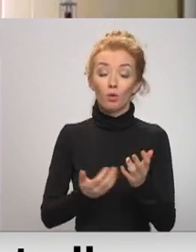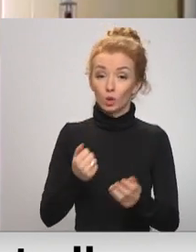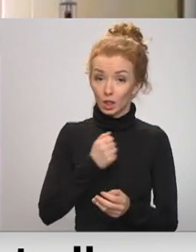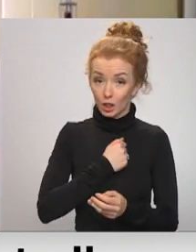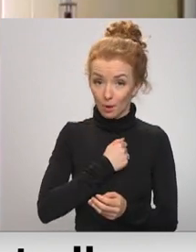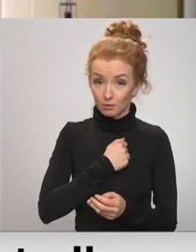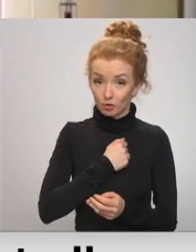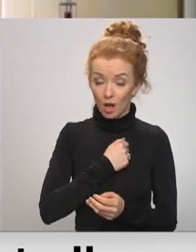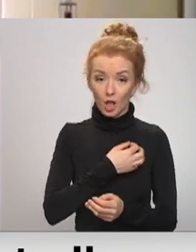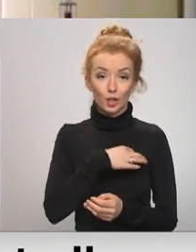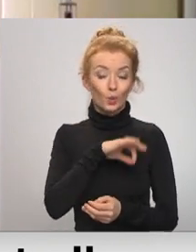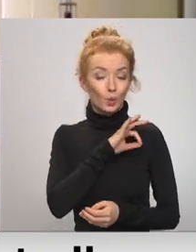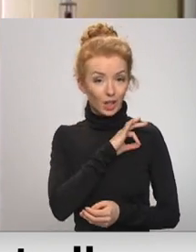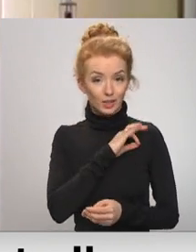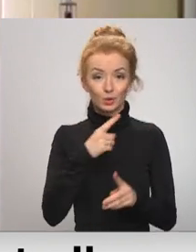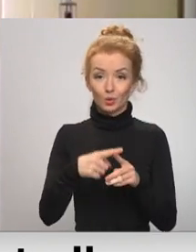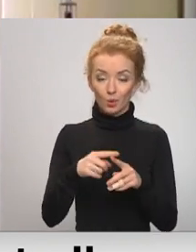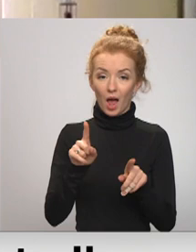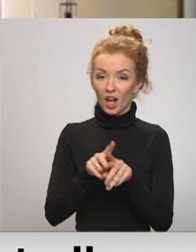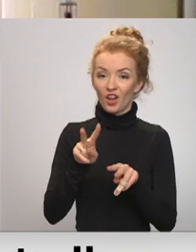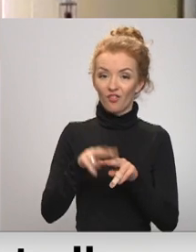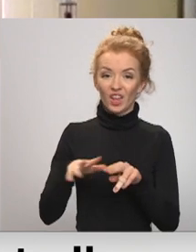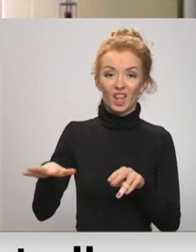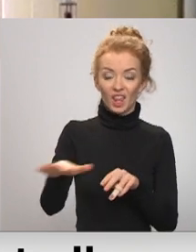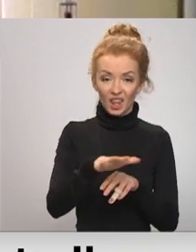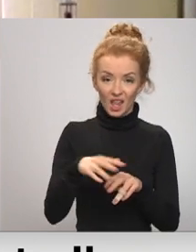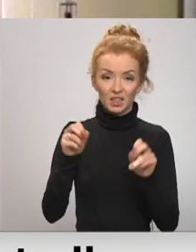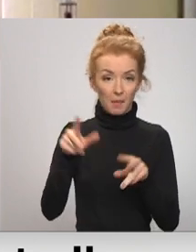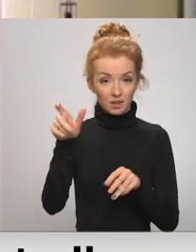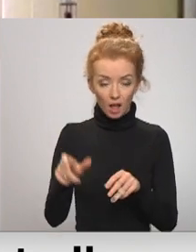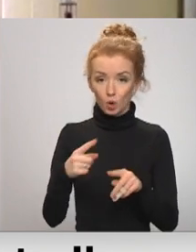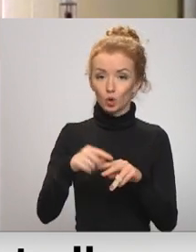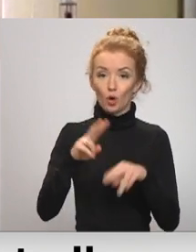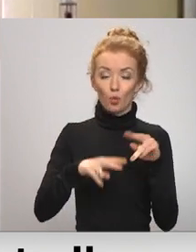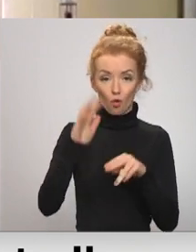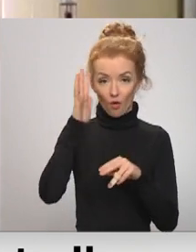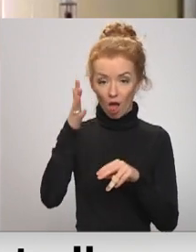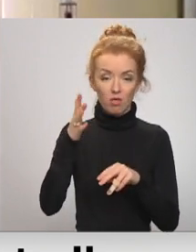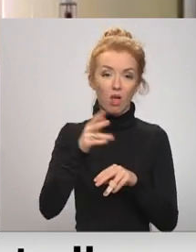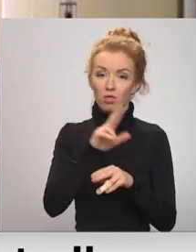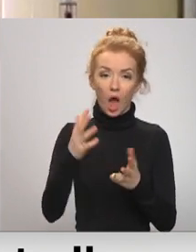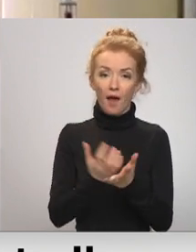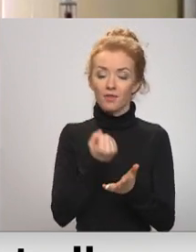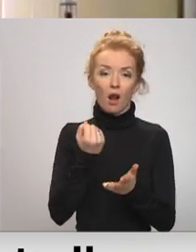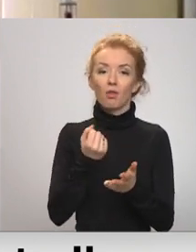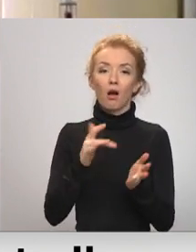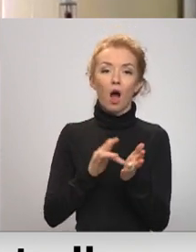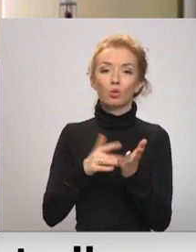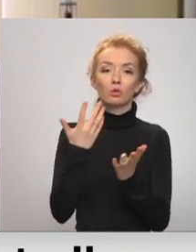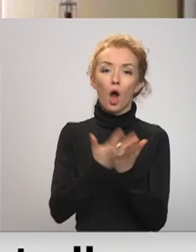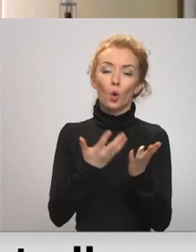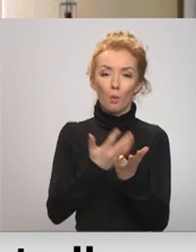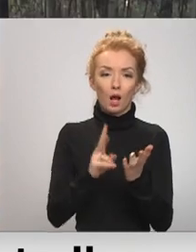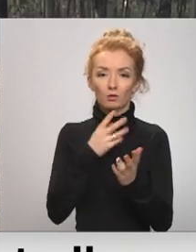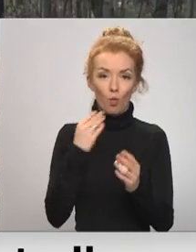diemžēl juristi un arī vides speciālisti un būvvalde neatrada, ka būtu papildus kāds nezināms arguments